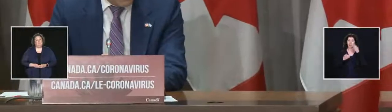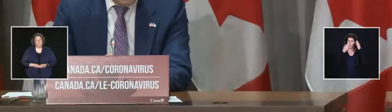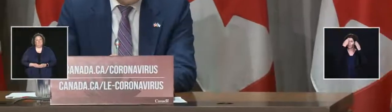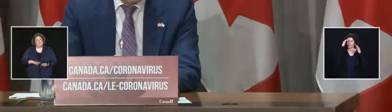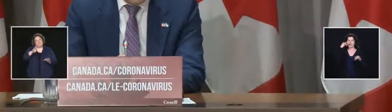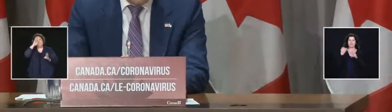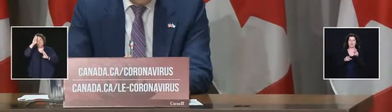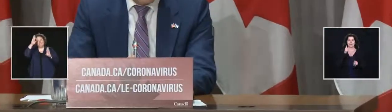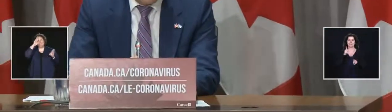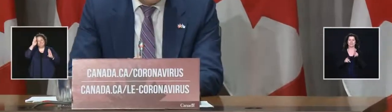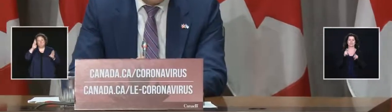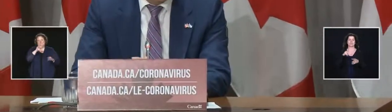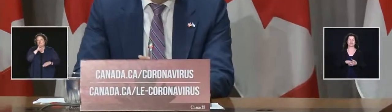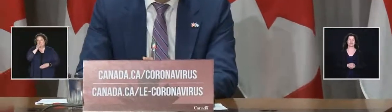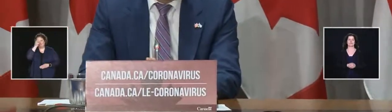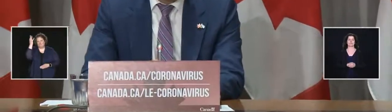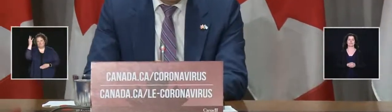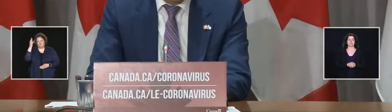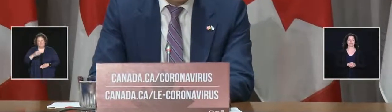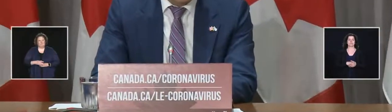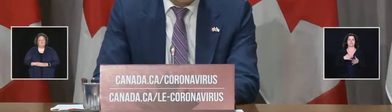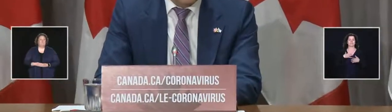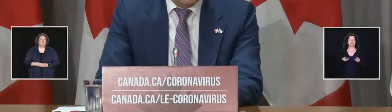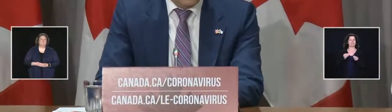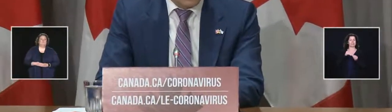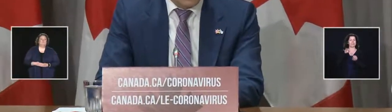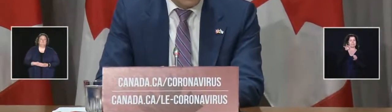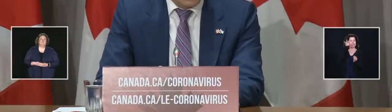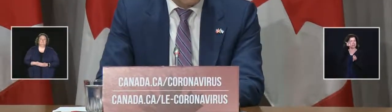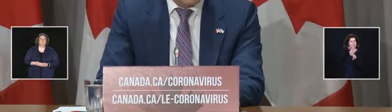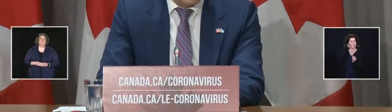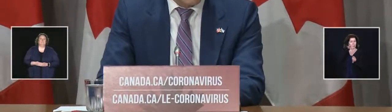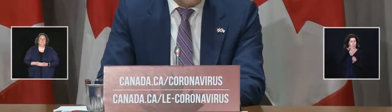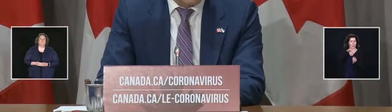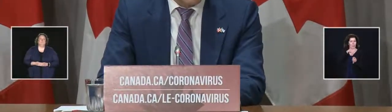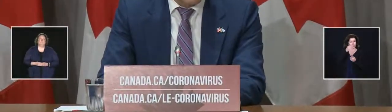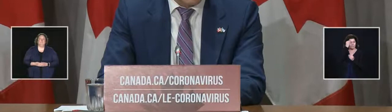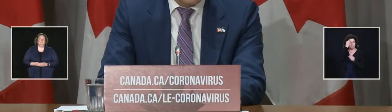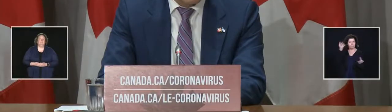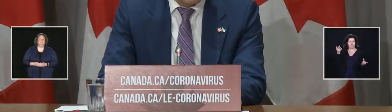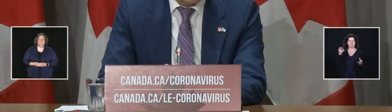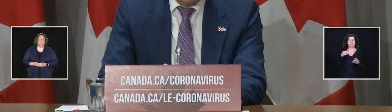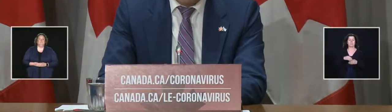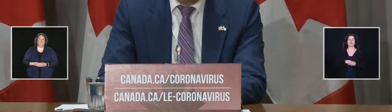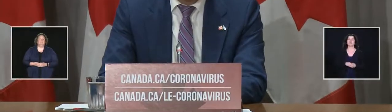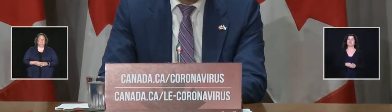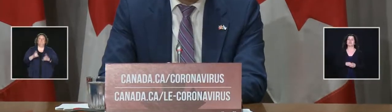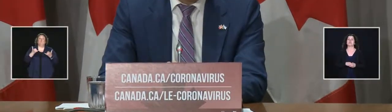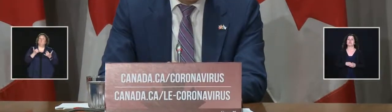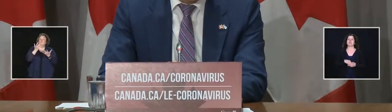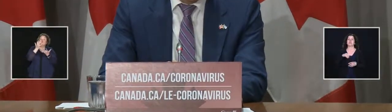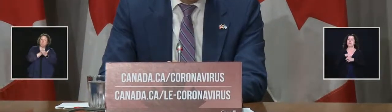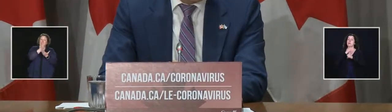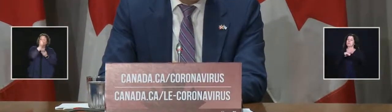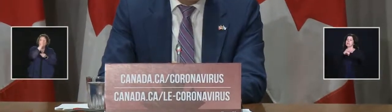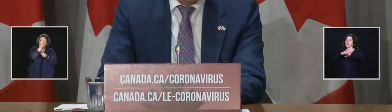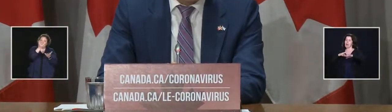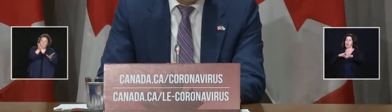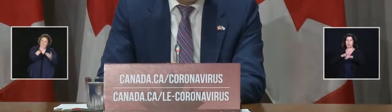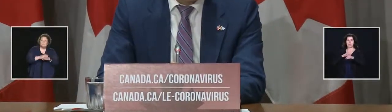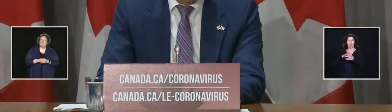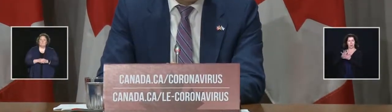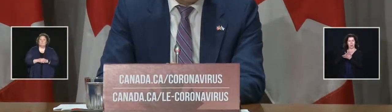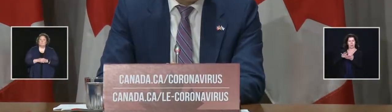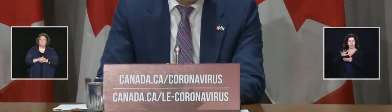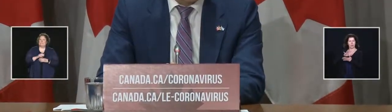une précision importante. Une certaine confusion a circulé dans les médias dernièrement au sujet du rôle des Forces